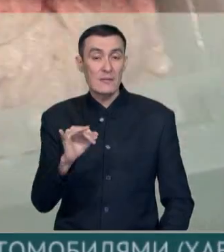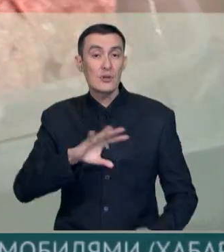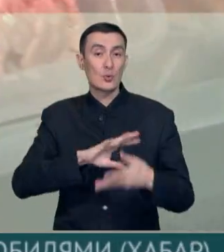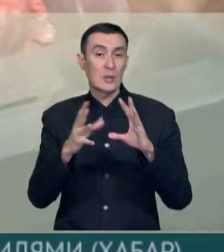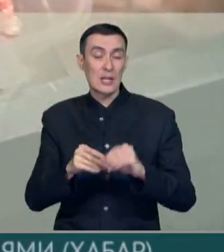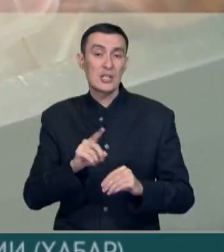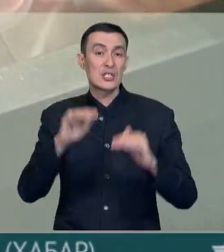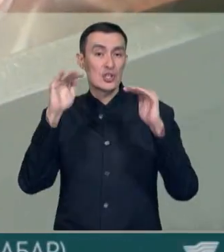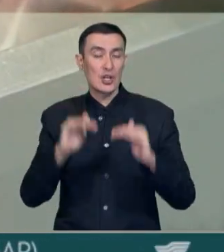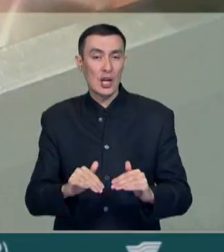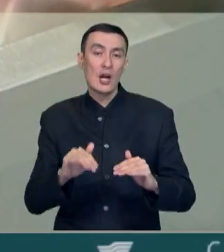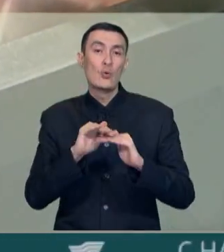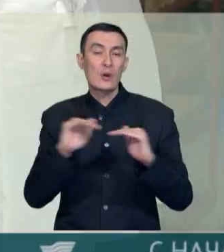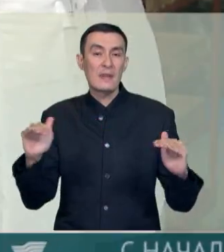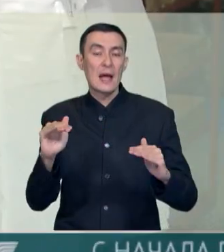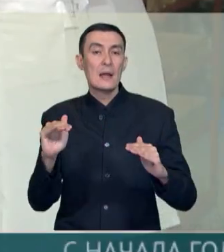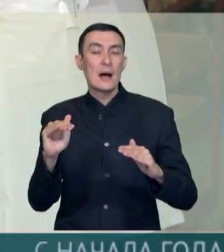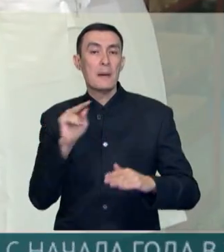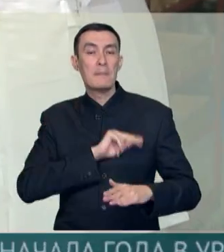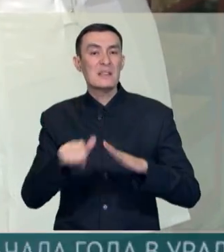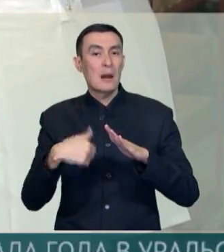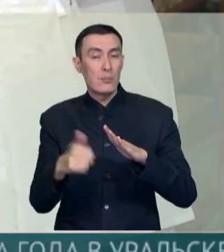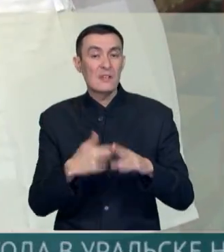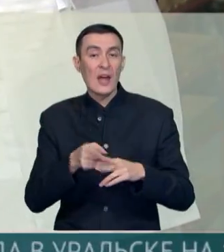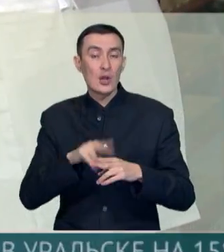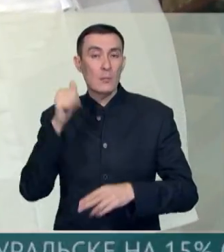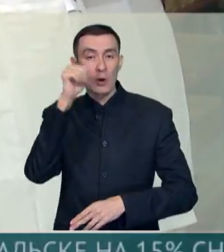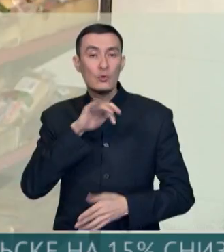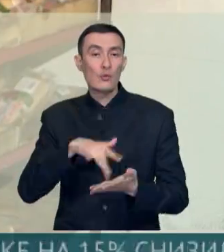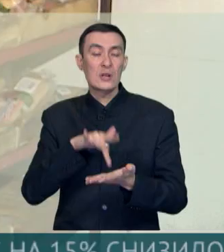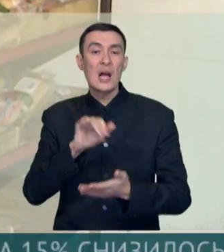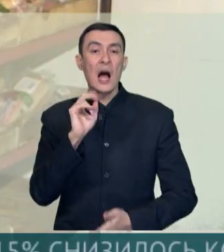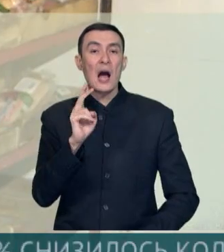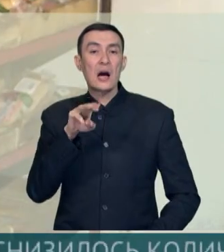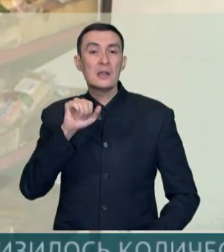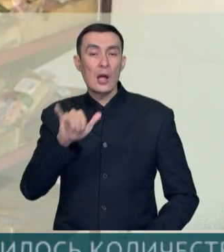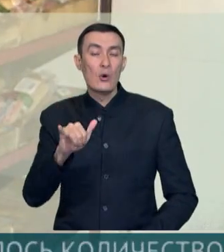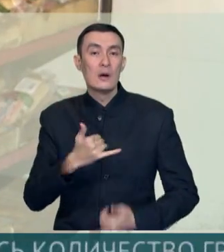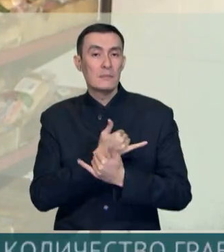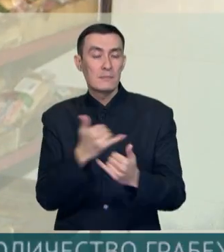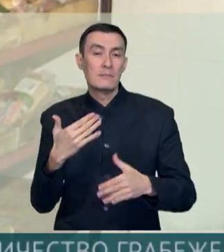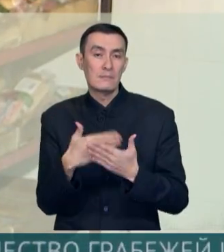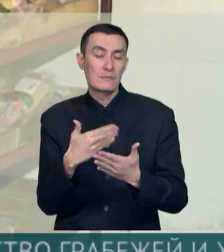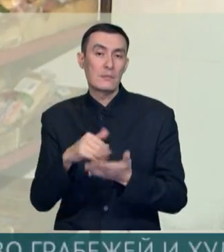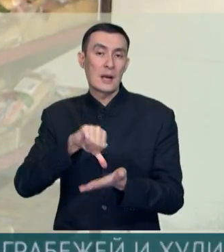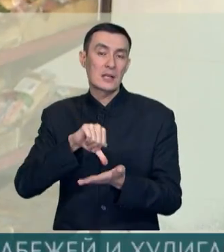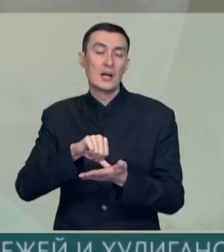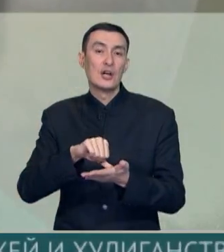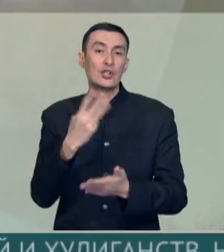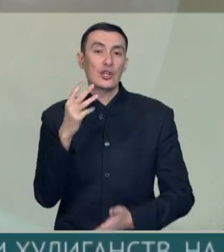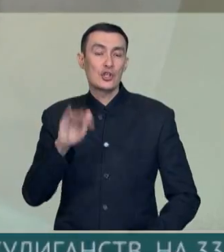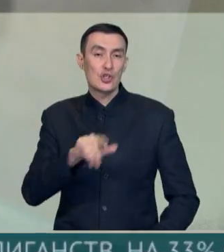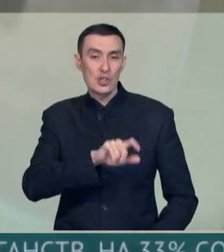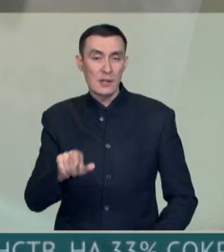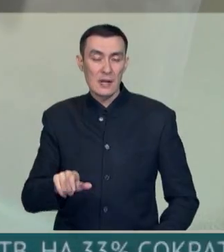отмечается снижение уровня безработицы в этом году только в актау мерами содействия занятости охвачена порядка трех тысяч человек